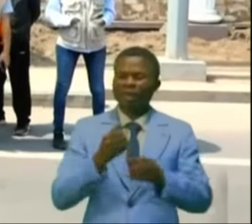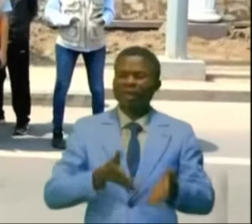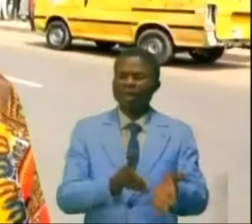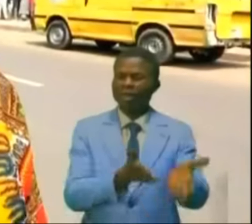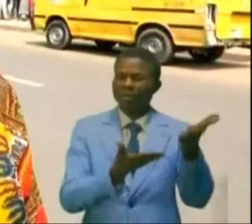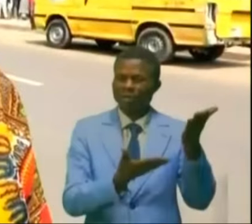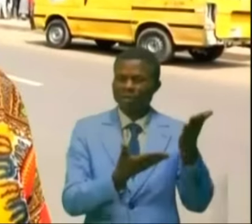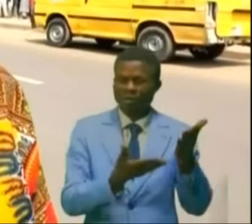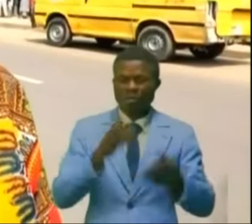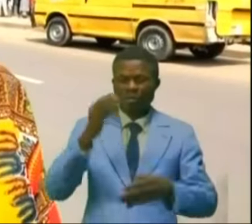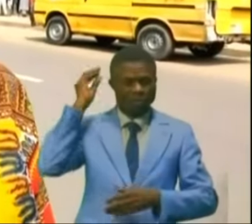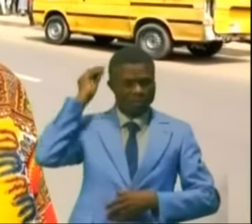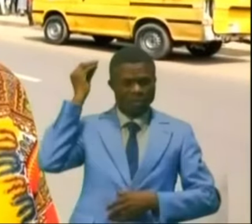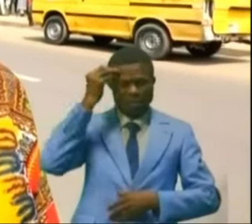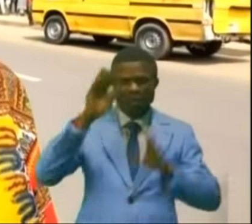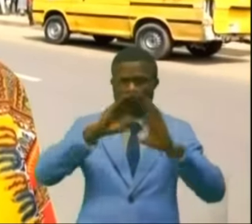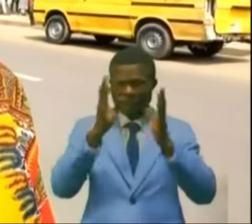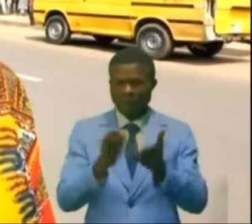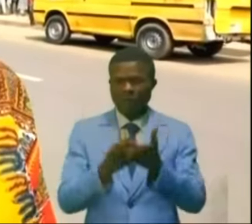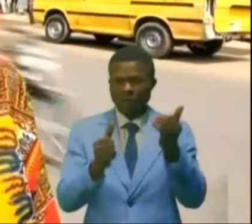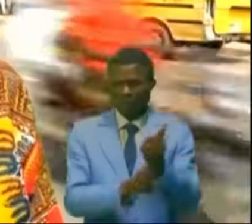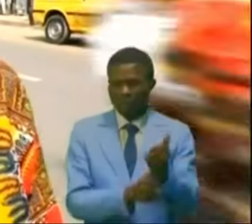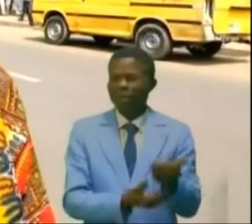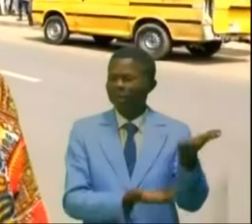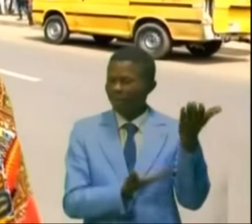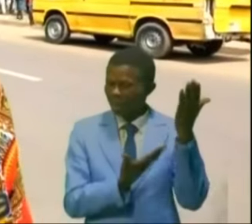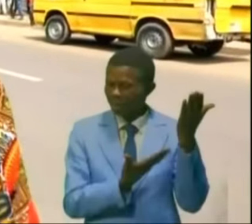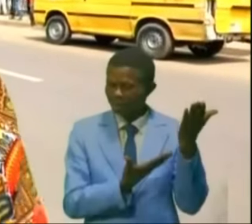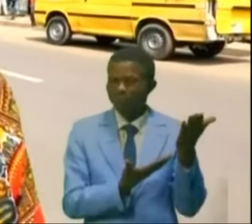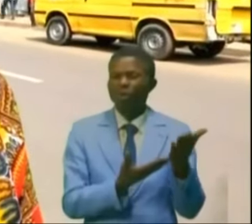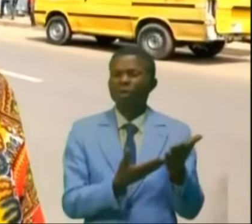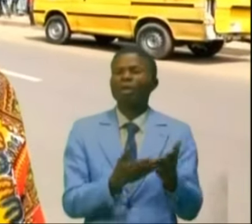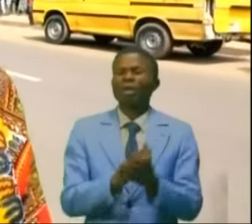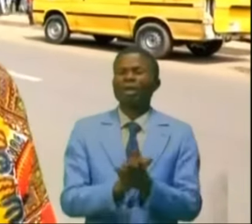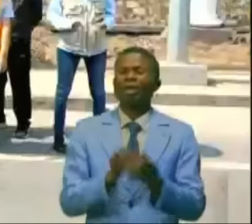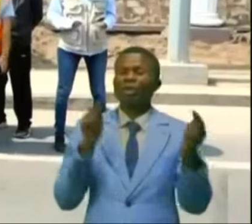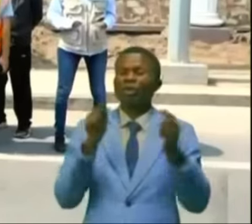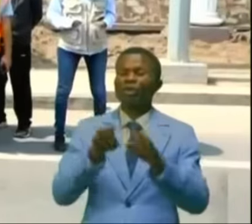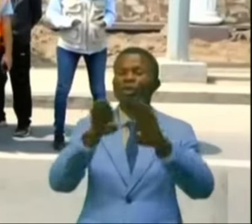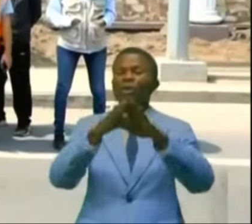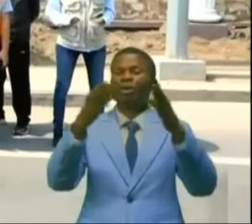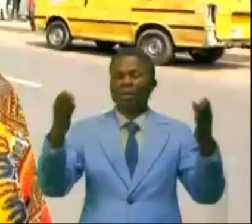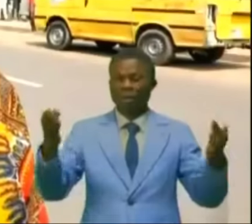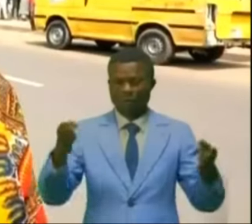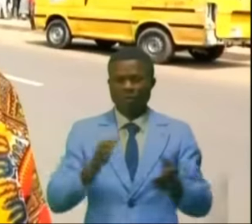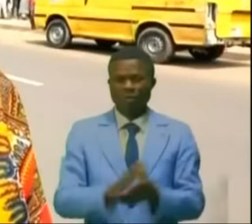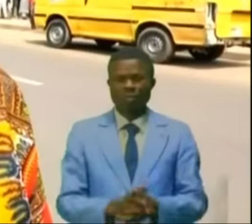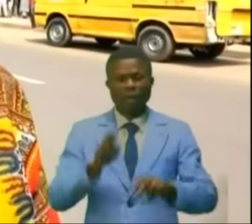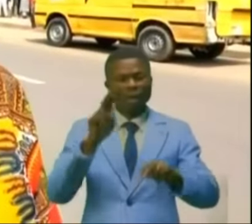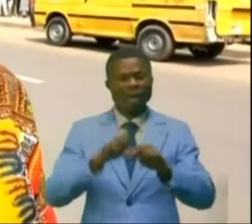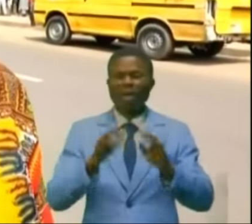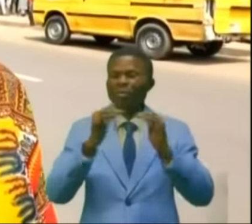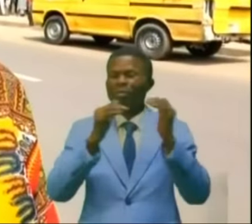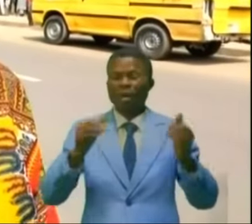La reconnaissance des riverains reste aussi vive au jour de son inauguration.